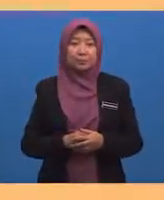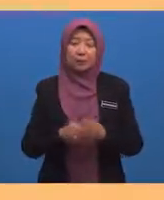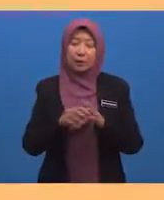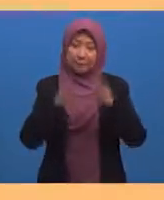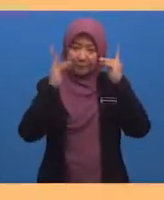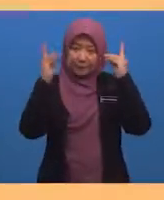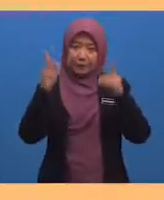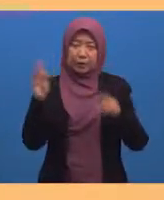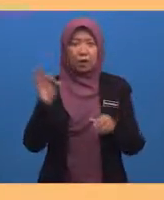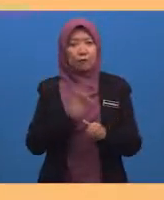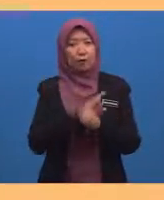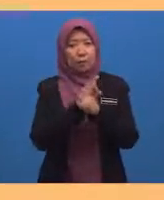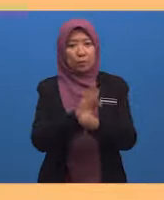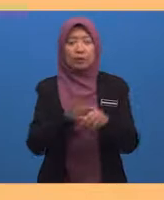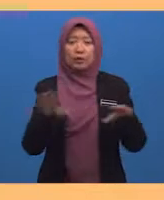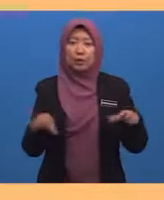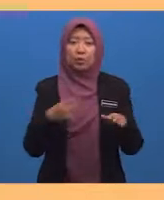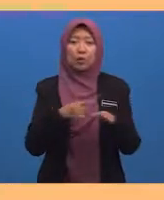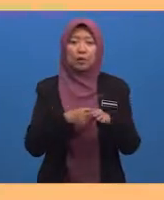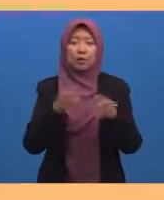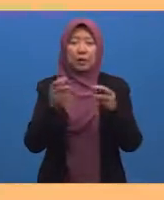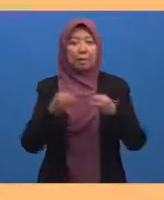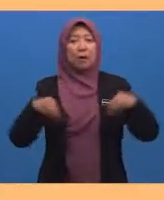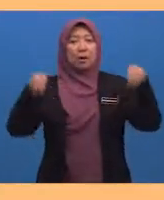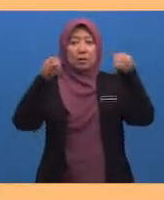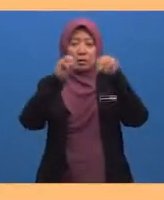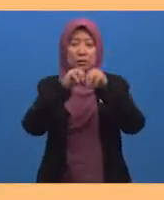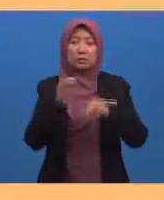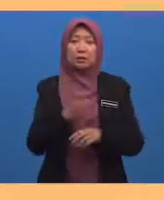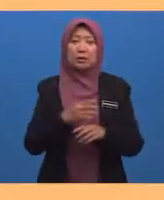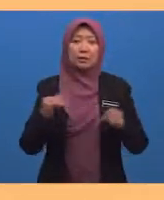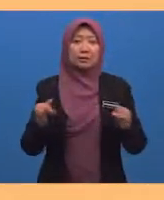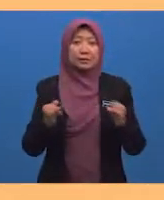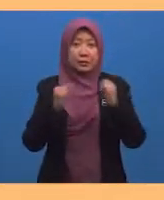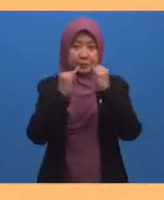Pendidikan formal dijalankan di masjid dan di istana.